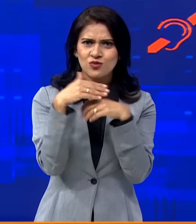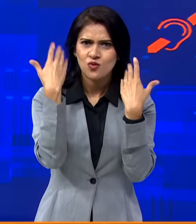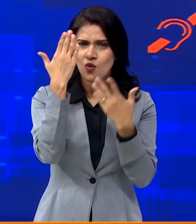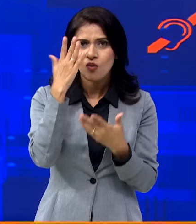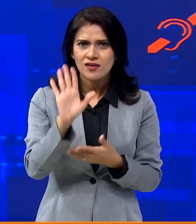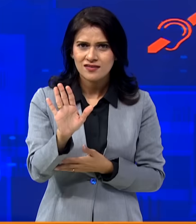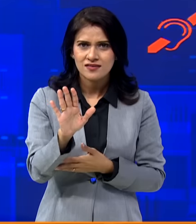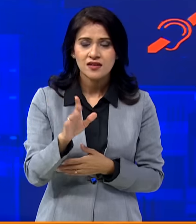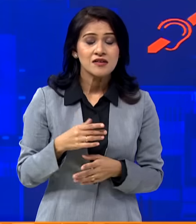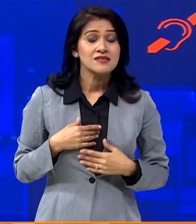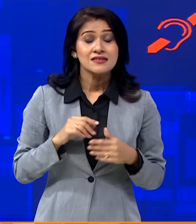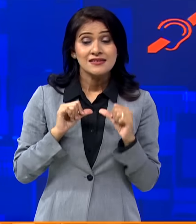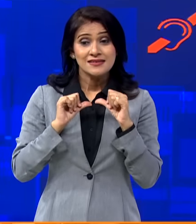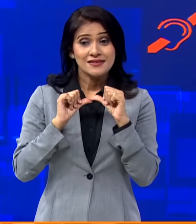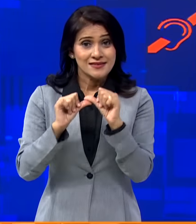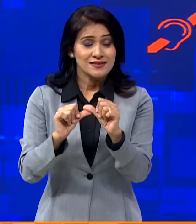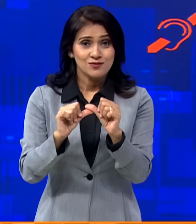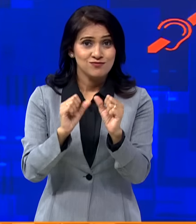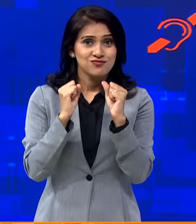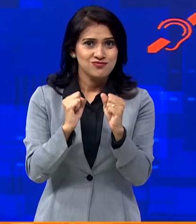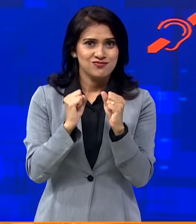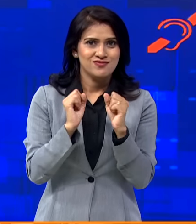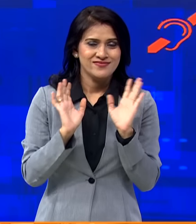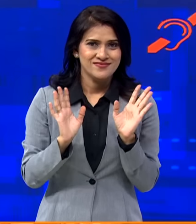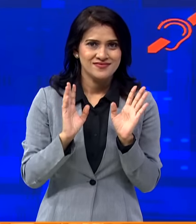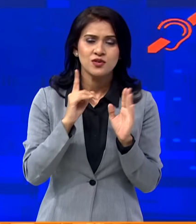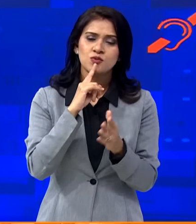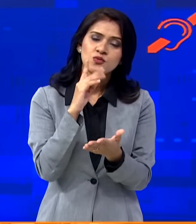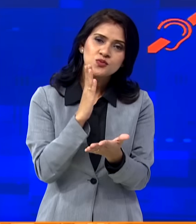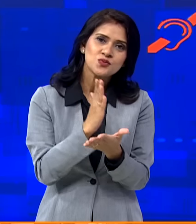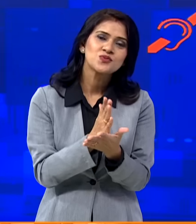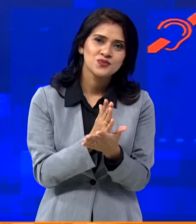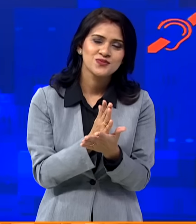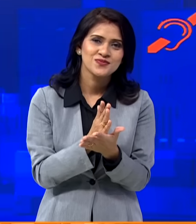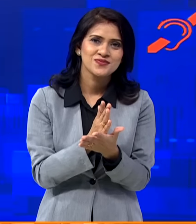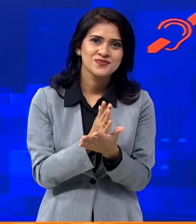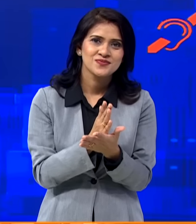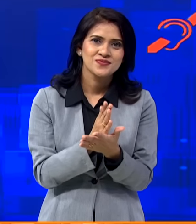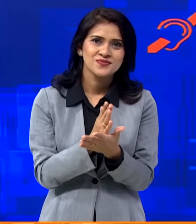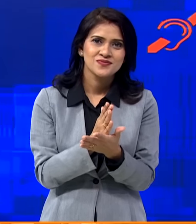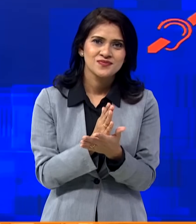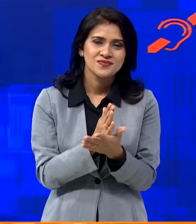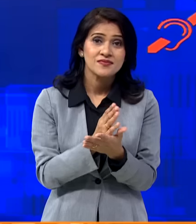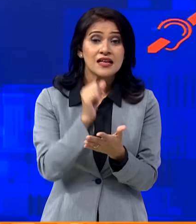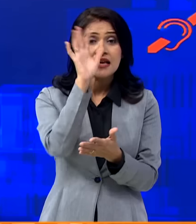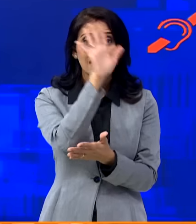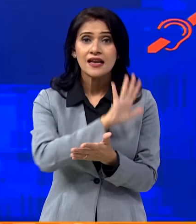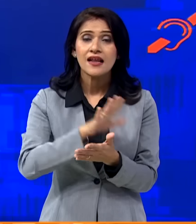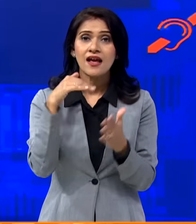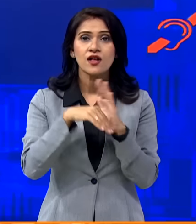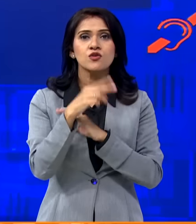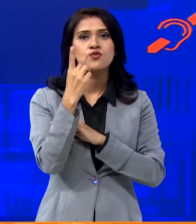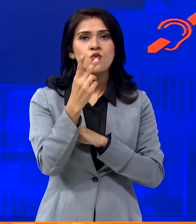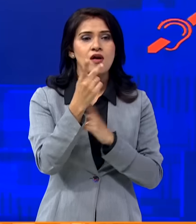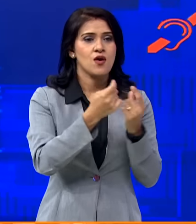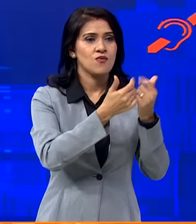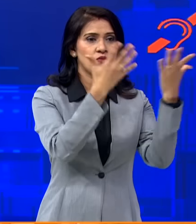है सच बात यह है कि दुनिया में सिर्फ दो जातियां है एक